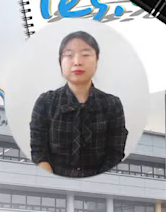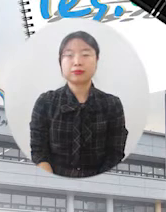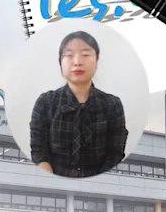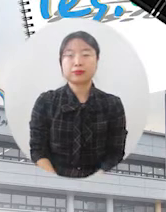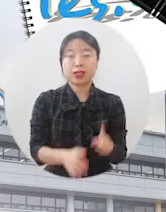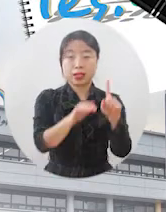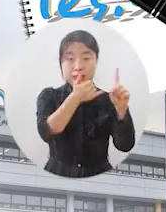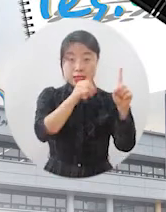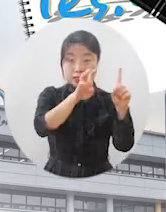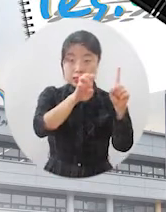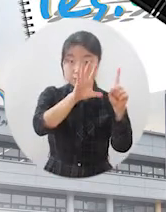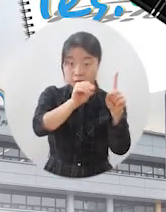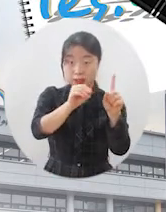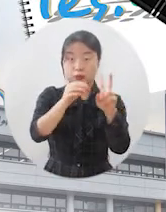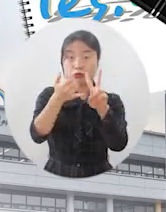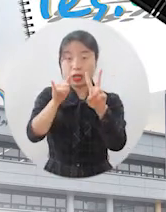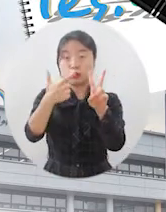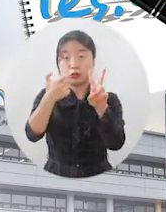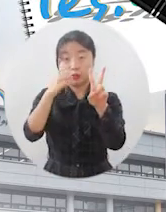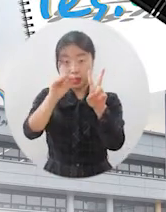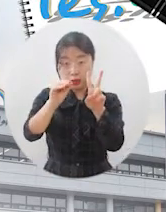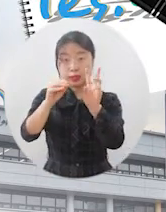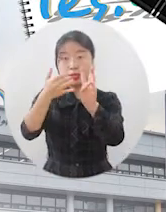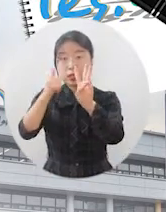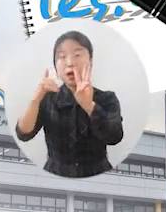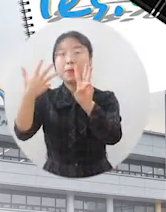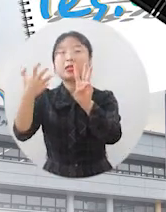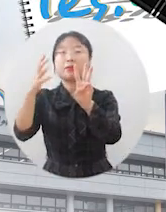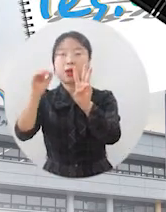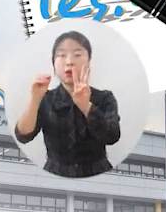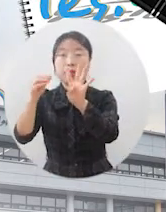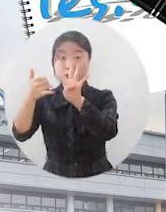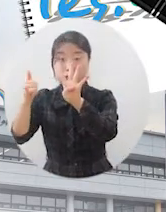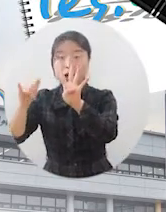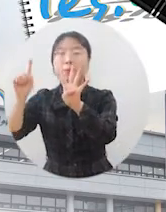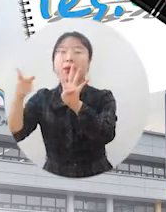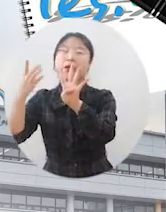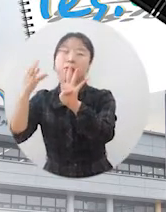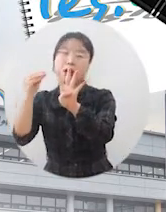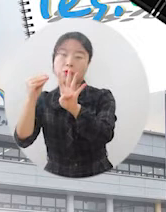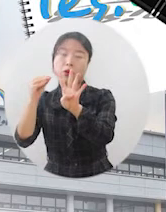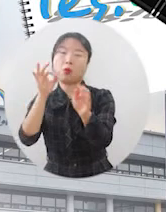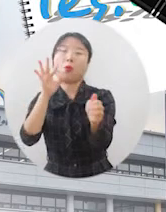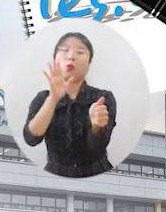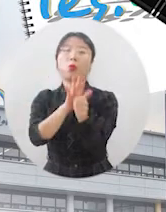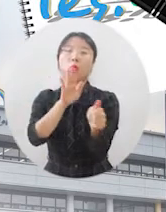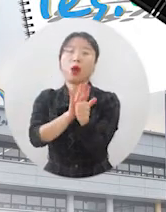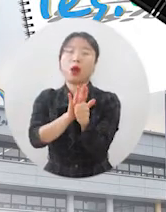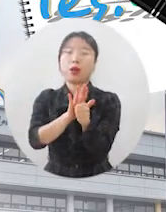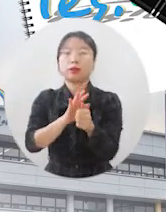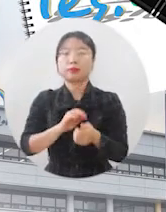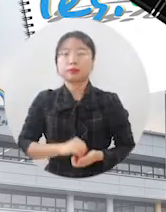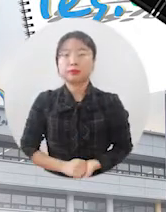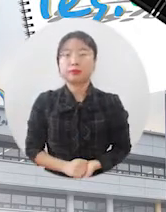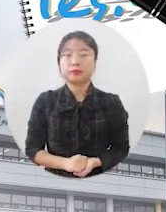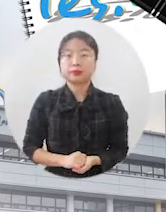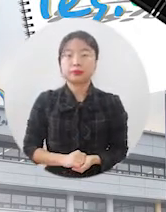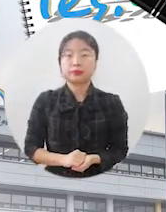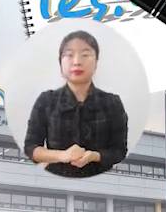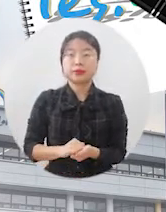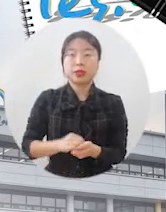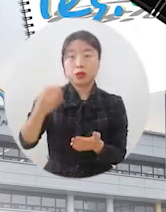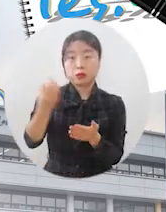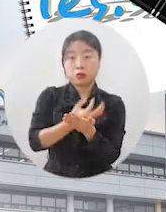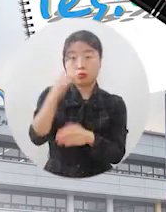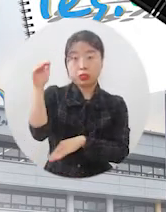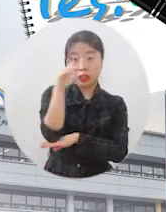지원 내용은 1인 40만 원, 2인 60만 원, 3인 80만 원, 4인 100만 원으로 지급 대상은 기준